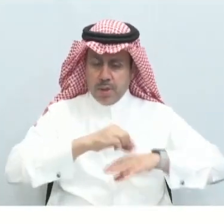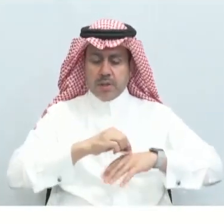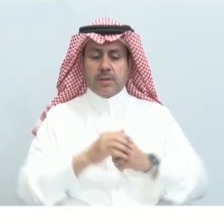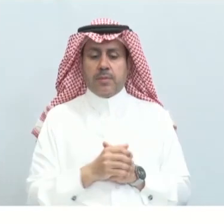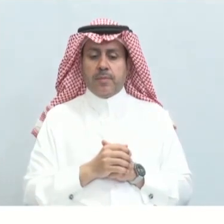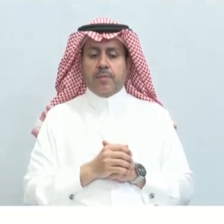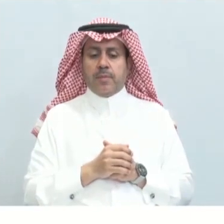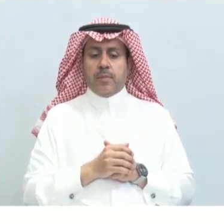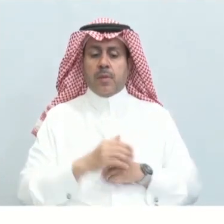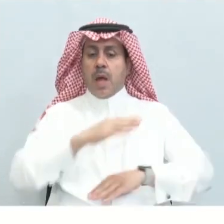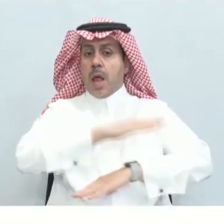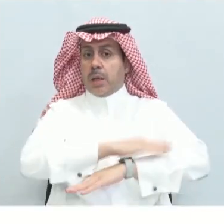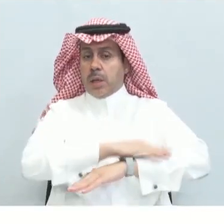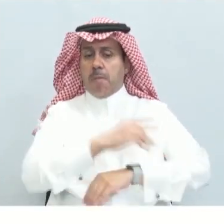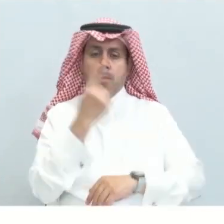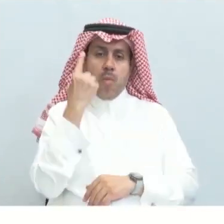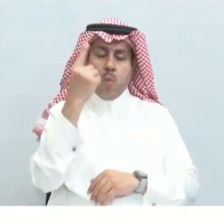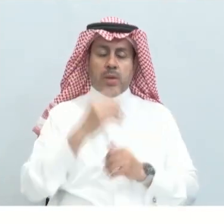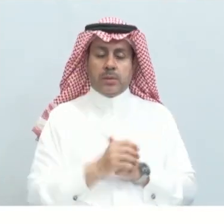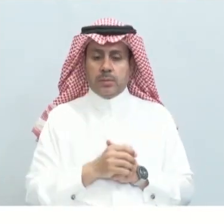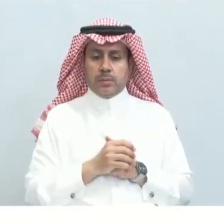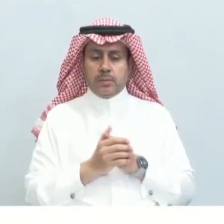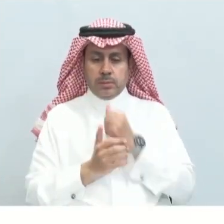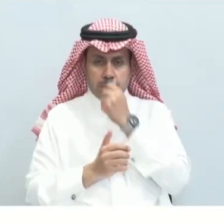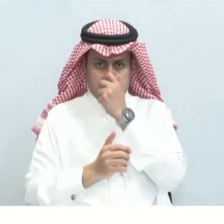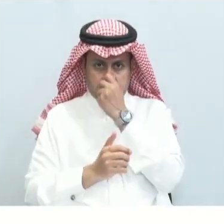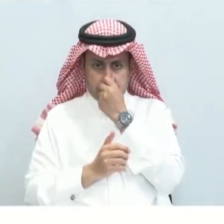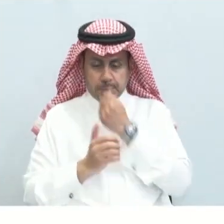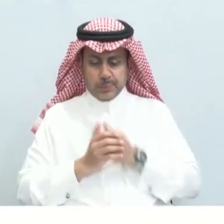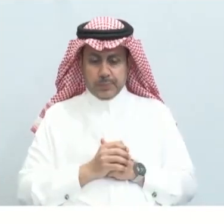الاداب واحد الاداب واحد